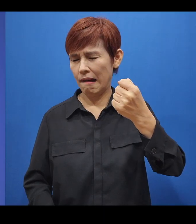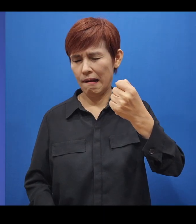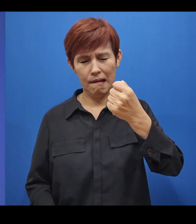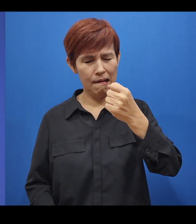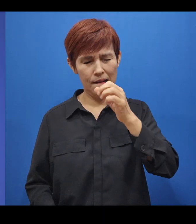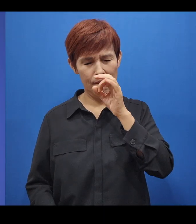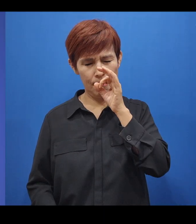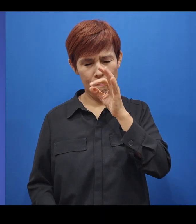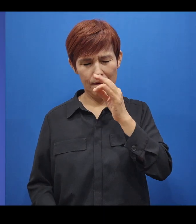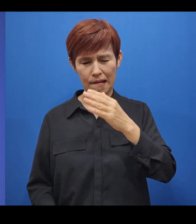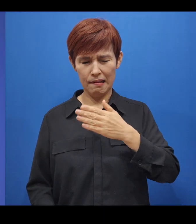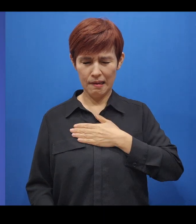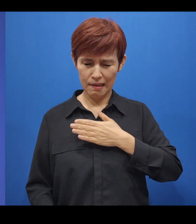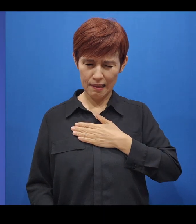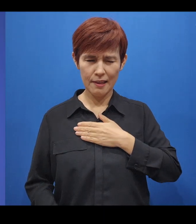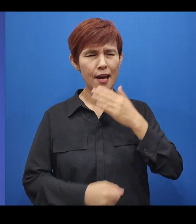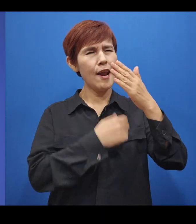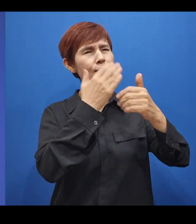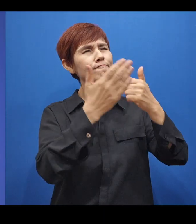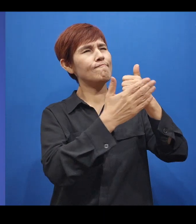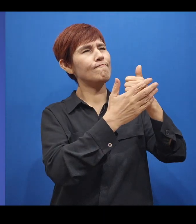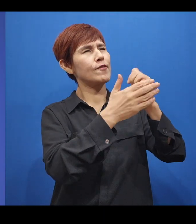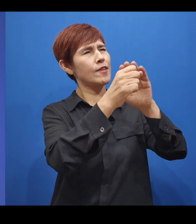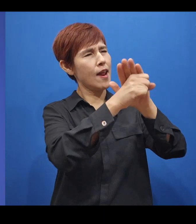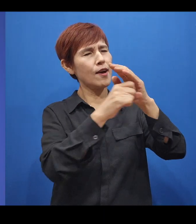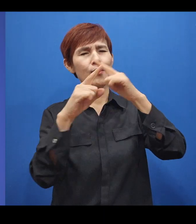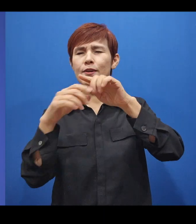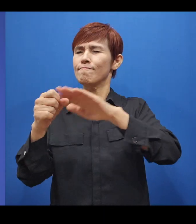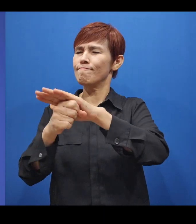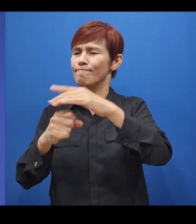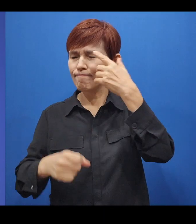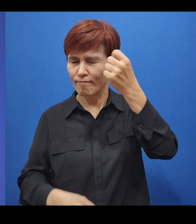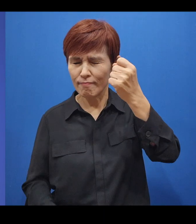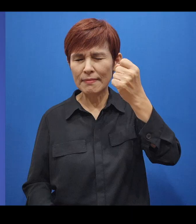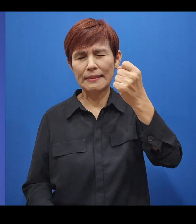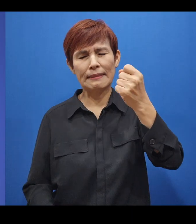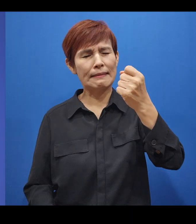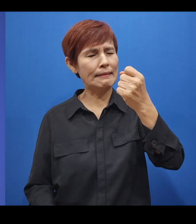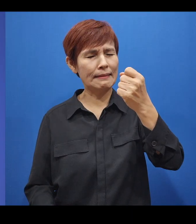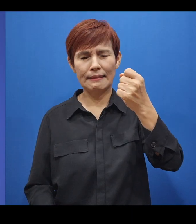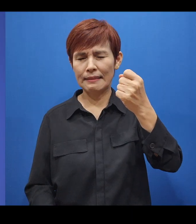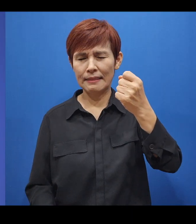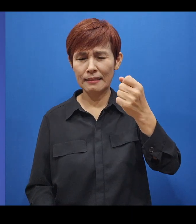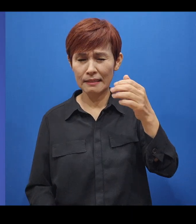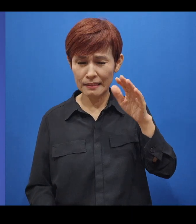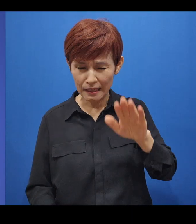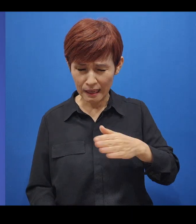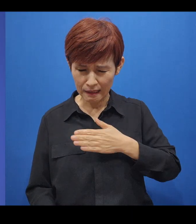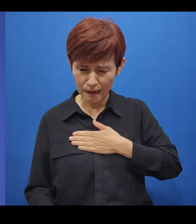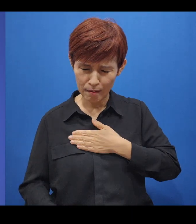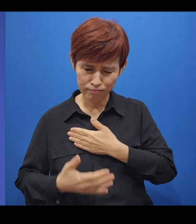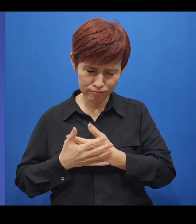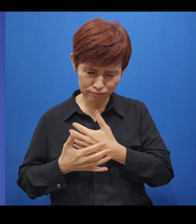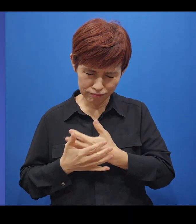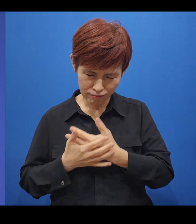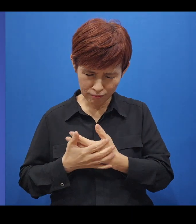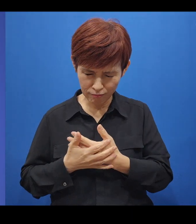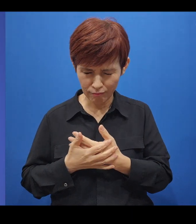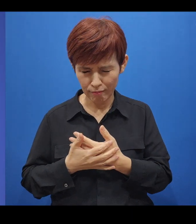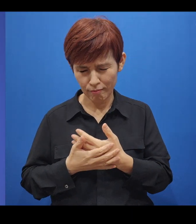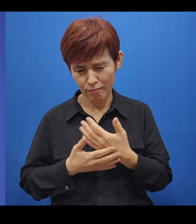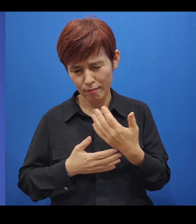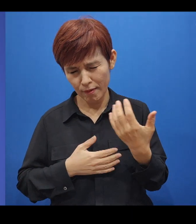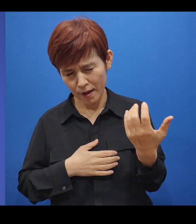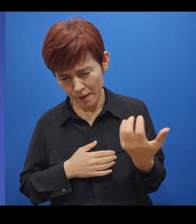정말 나만큼은 하나님과 교회를 사랑하는 줄 알았습니다. 그런데 제가 자꾸 불안하고 아프고 힘이 든